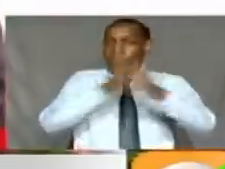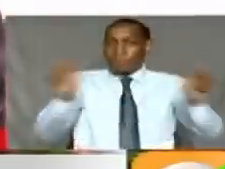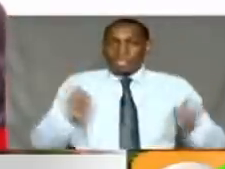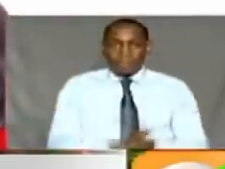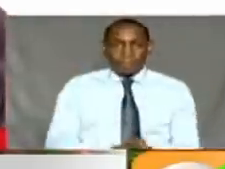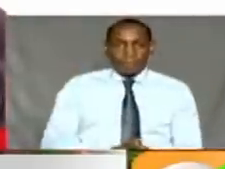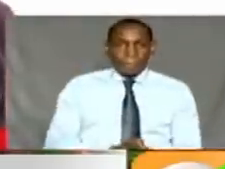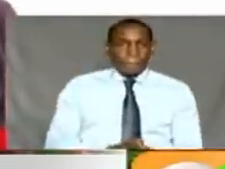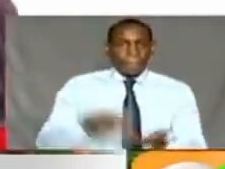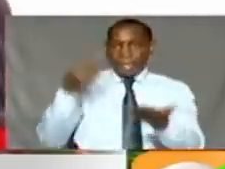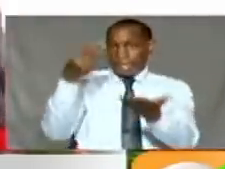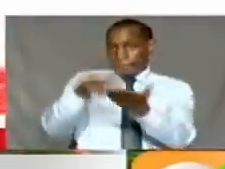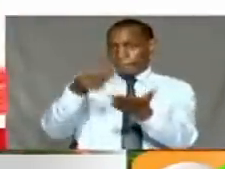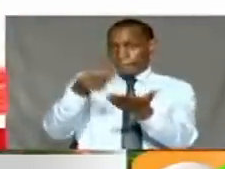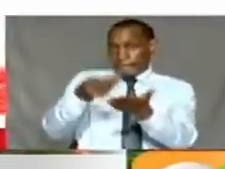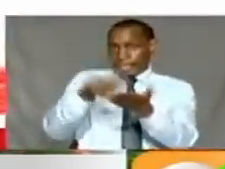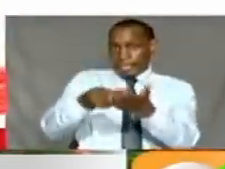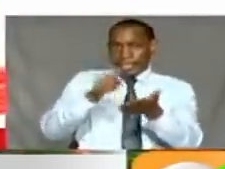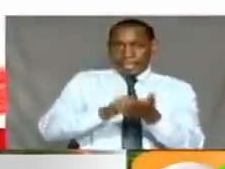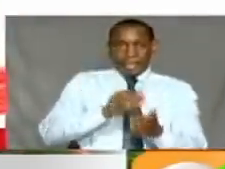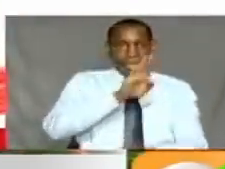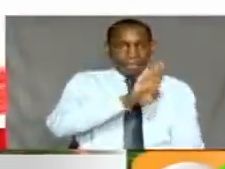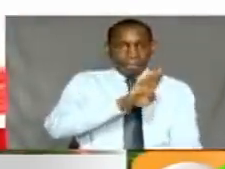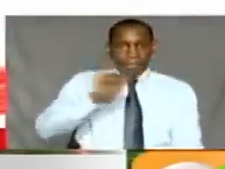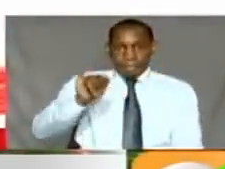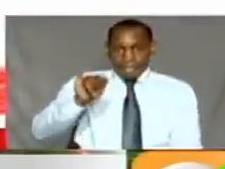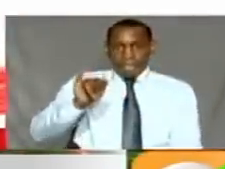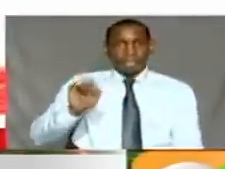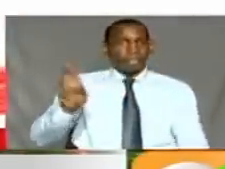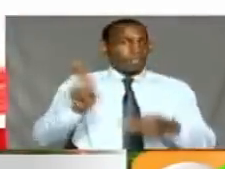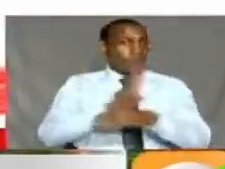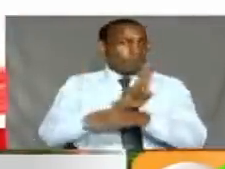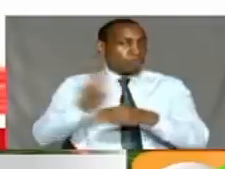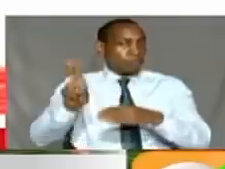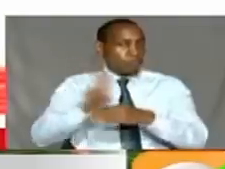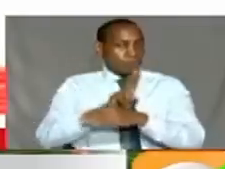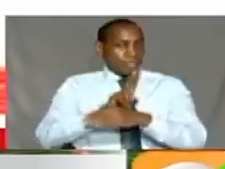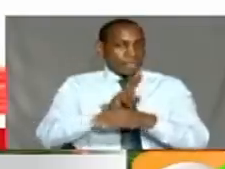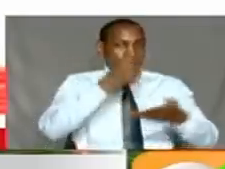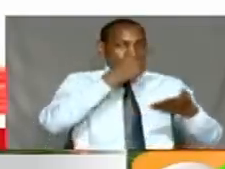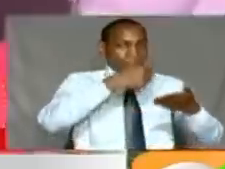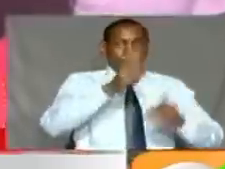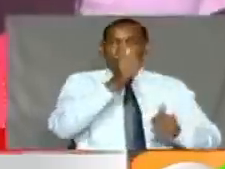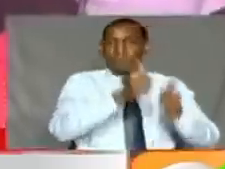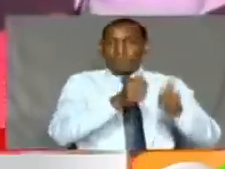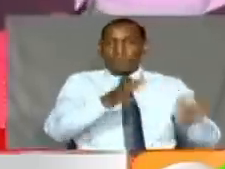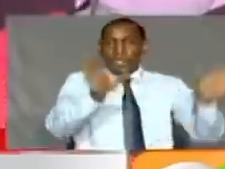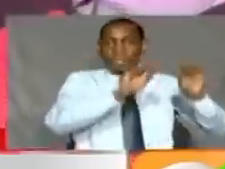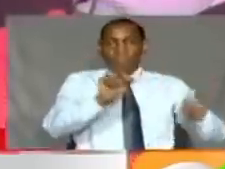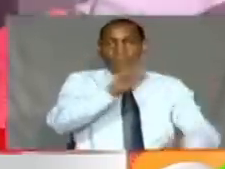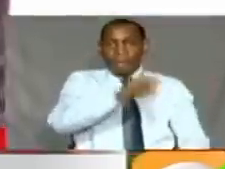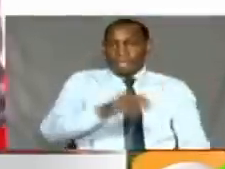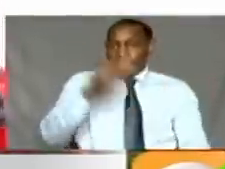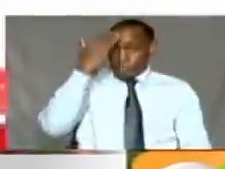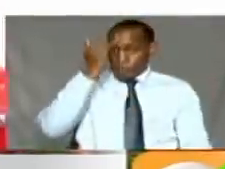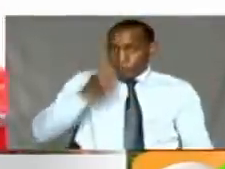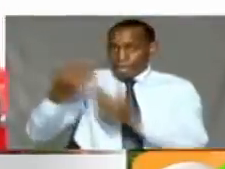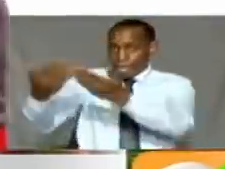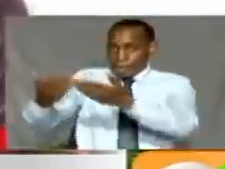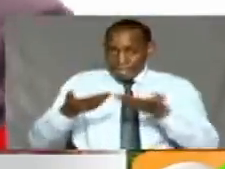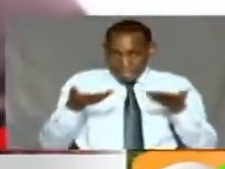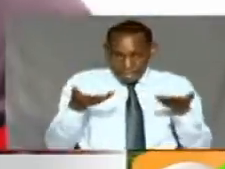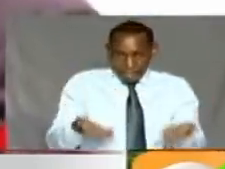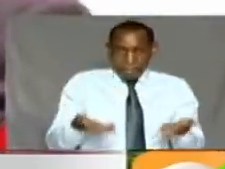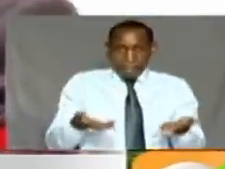Hii pesa yenye BBI inatumia imepitishwa kwa budget gani? Mbona wazileta hapa